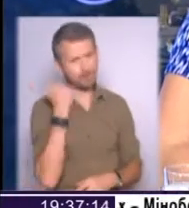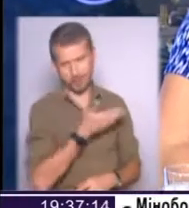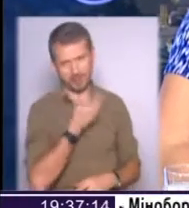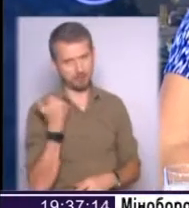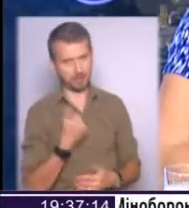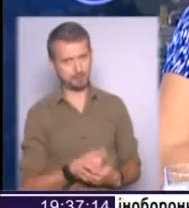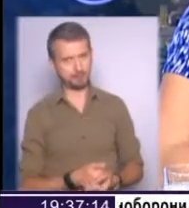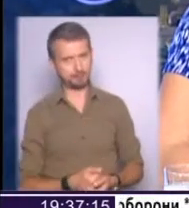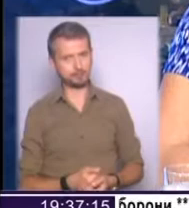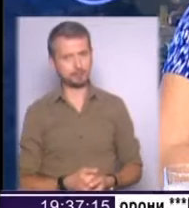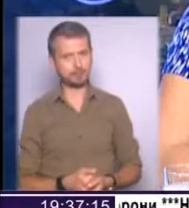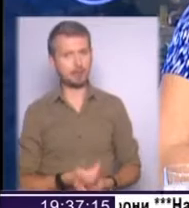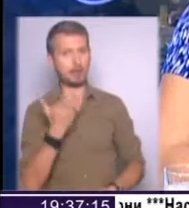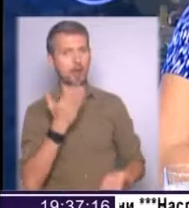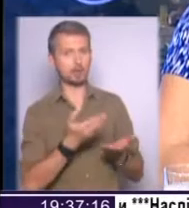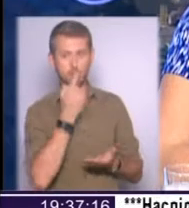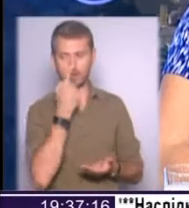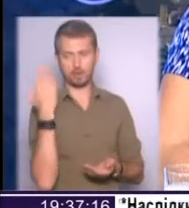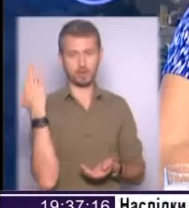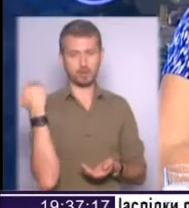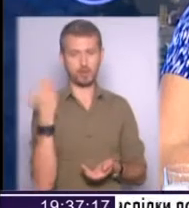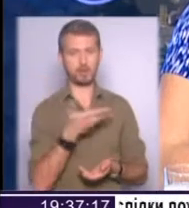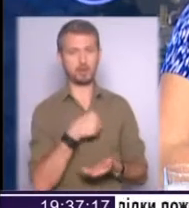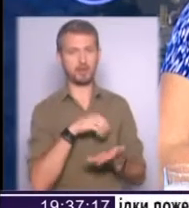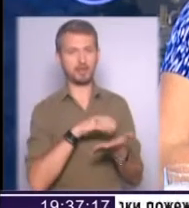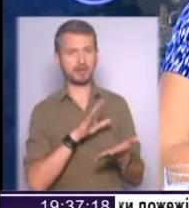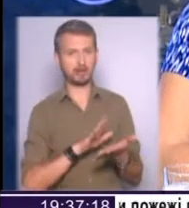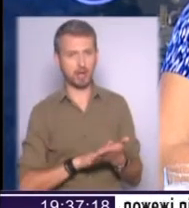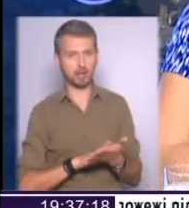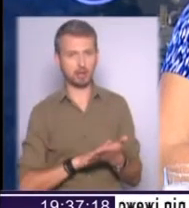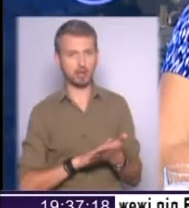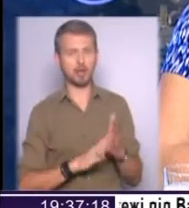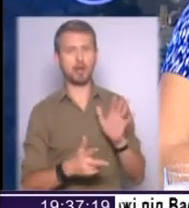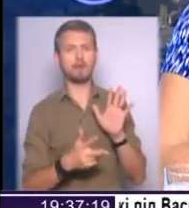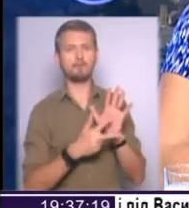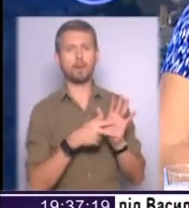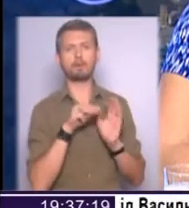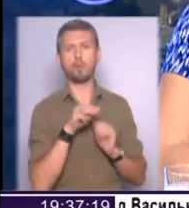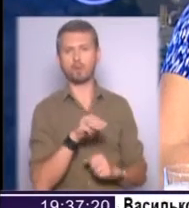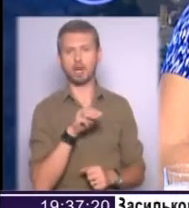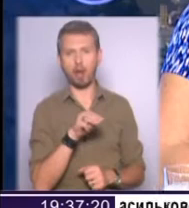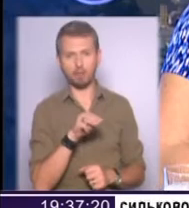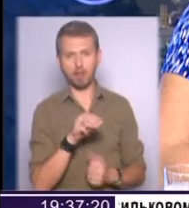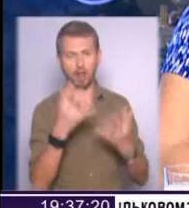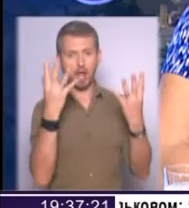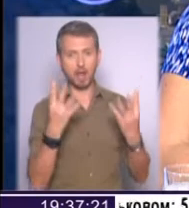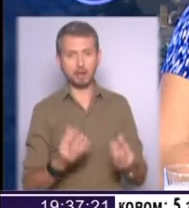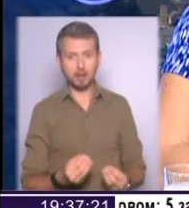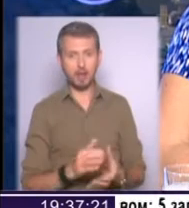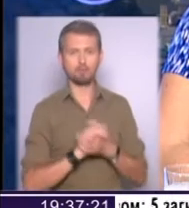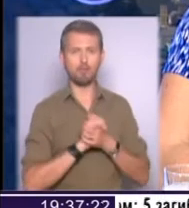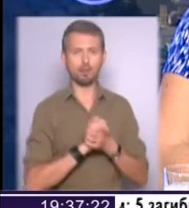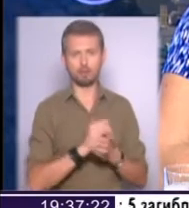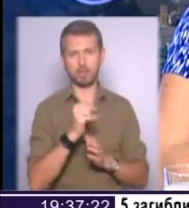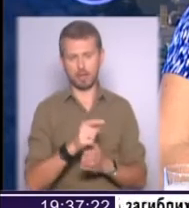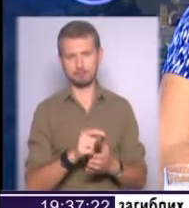якщо нещодавно ми відзначали 8 травня день порозуміння і примирення,